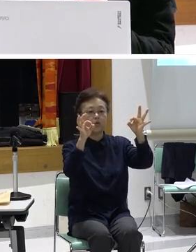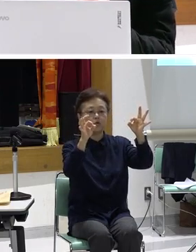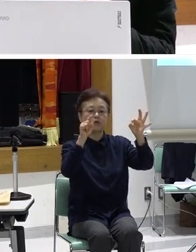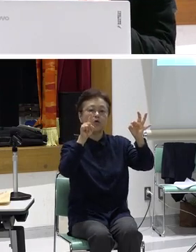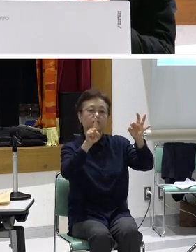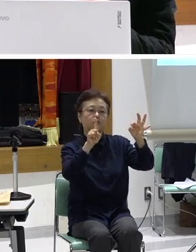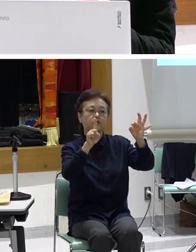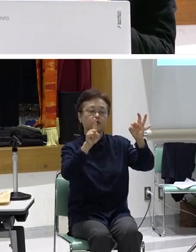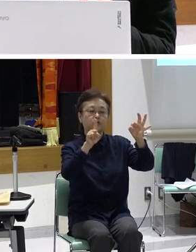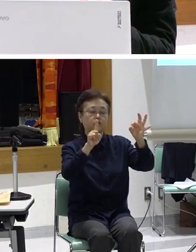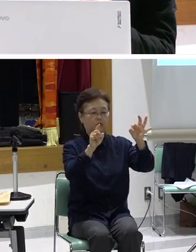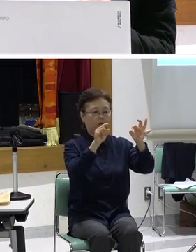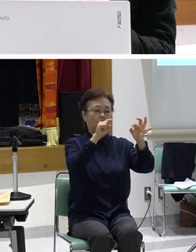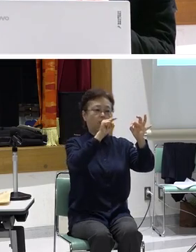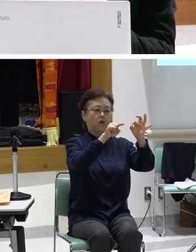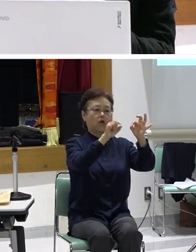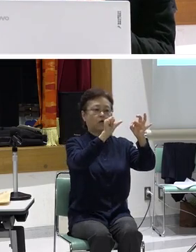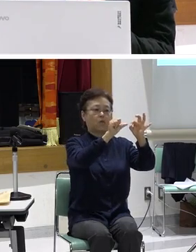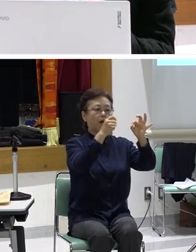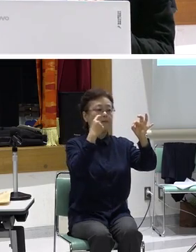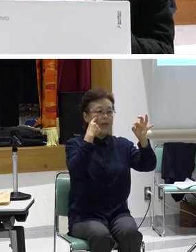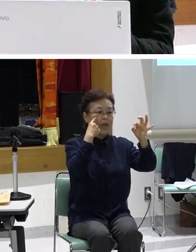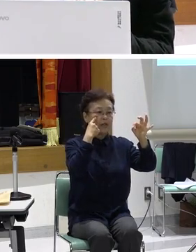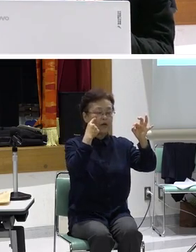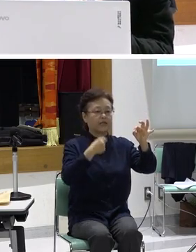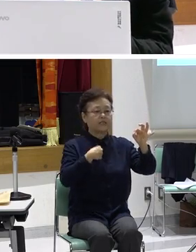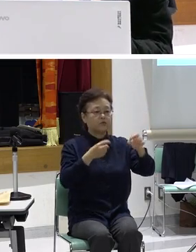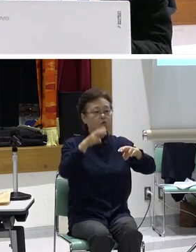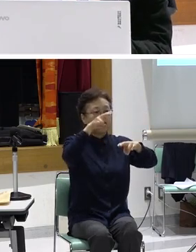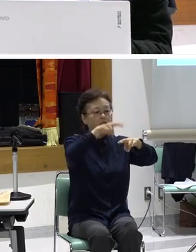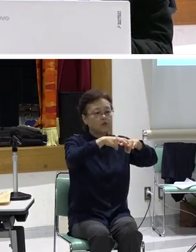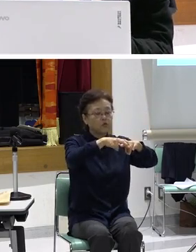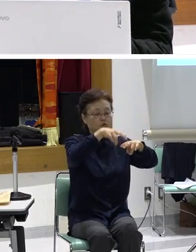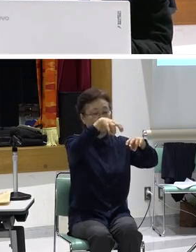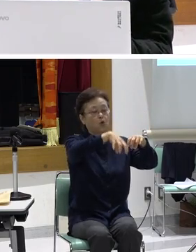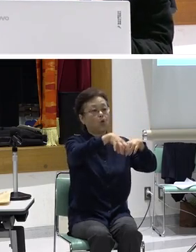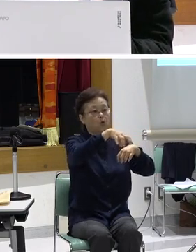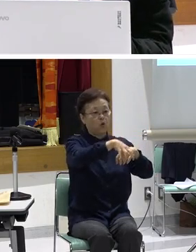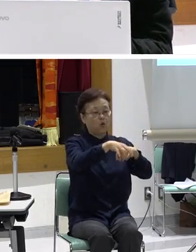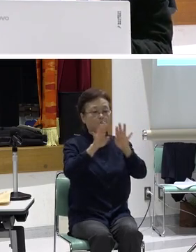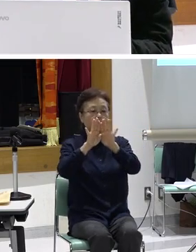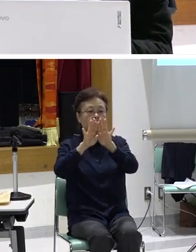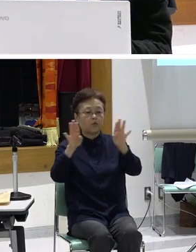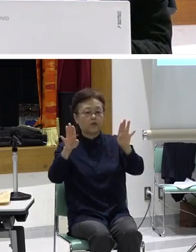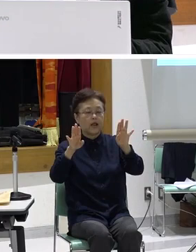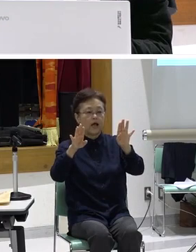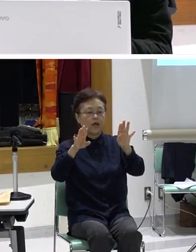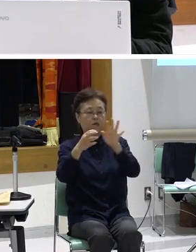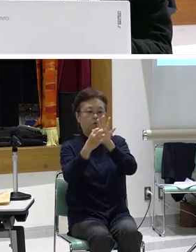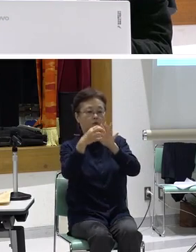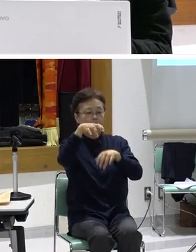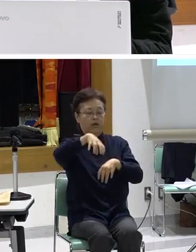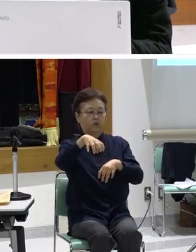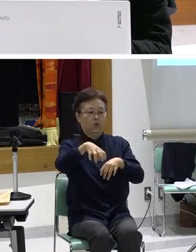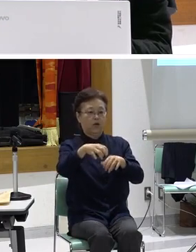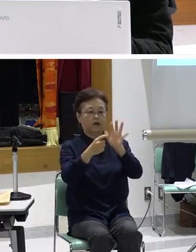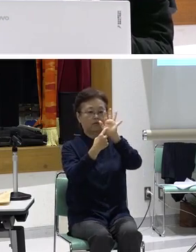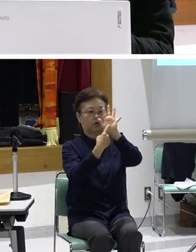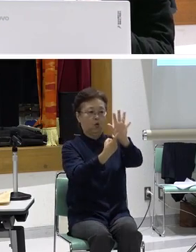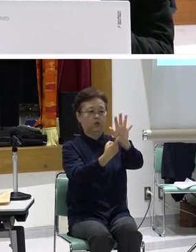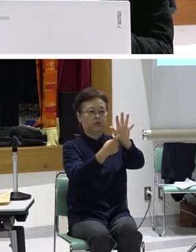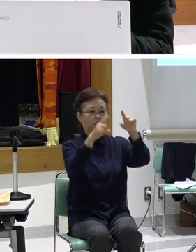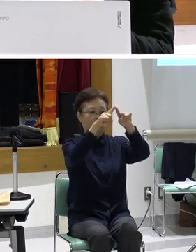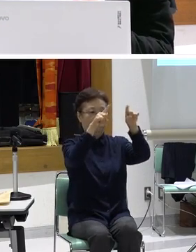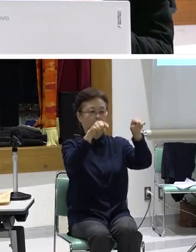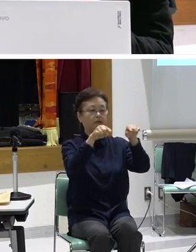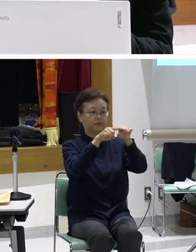ような、乗車位置と扉の位置が表示されるというふうになってるんですね。で